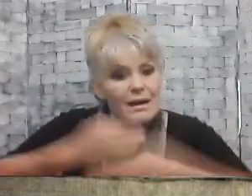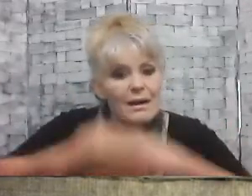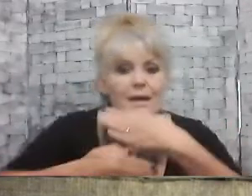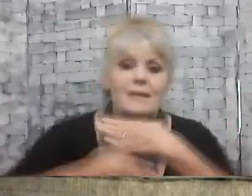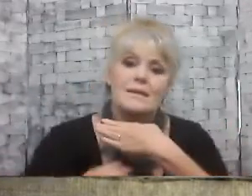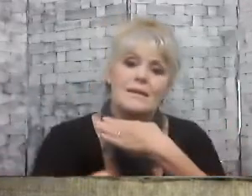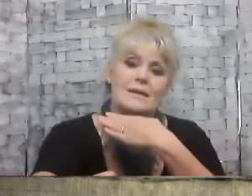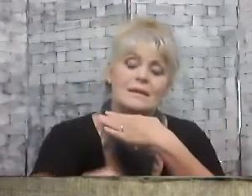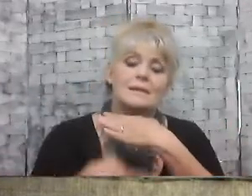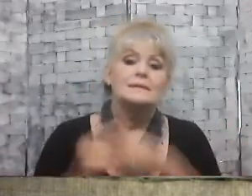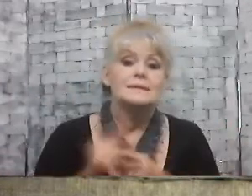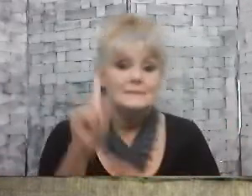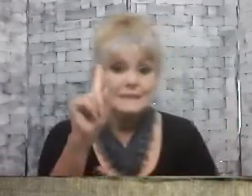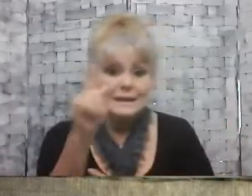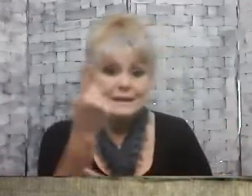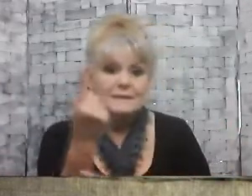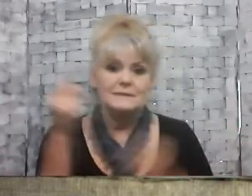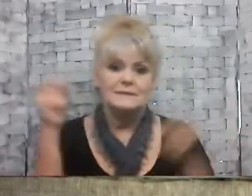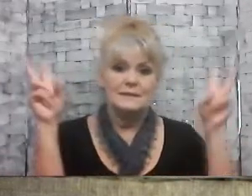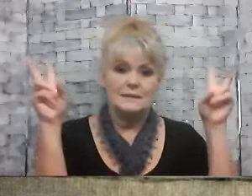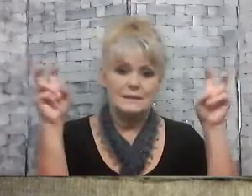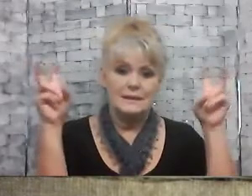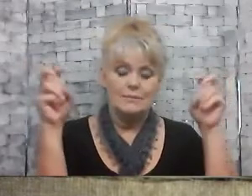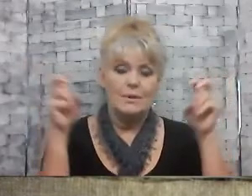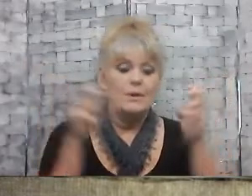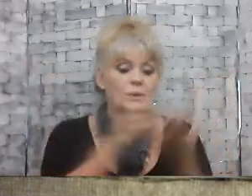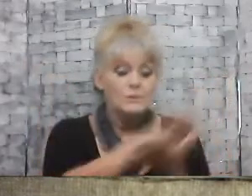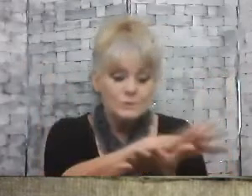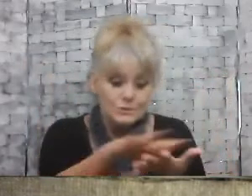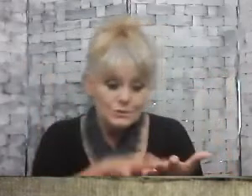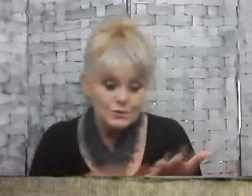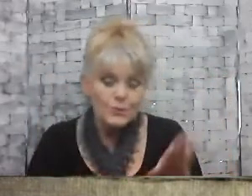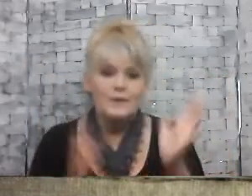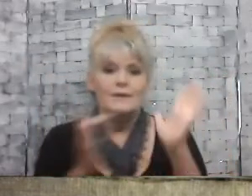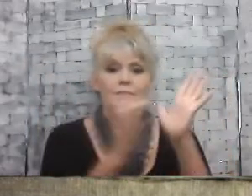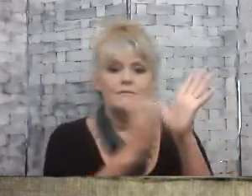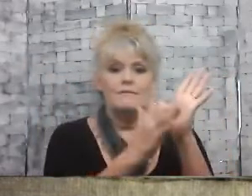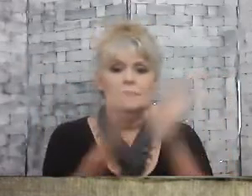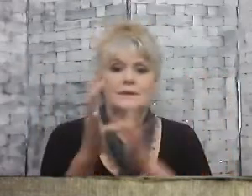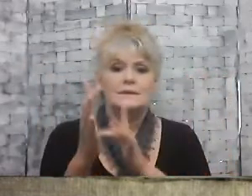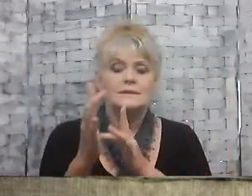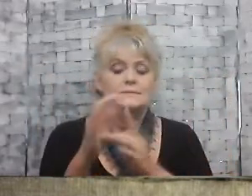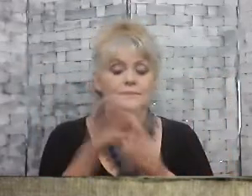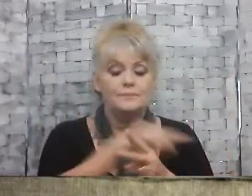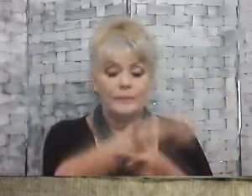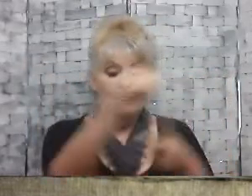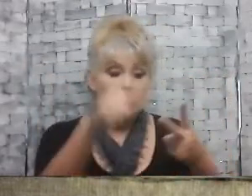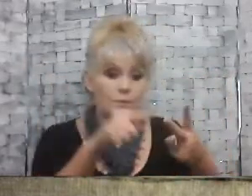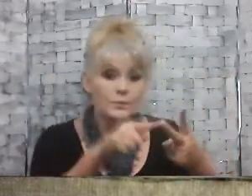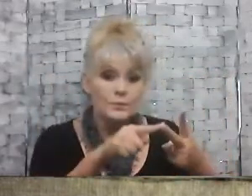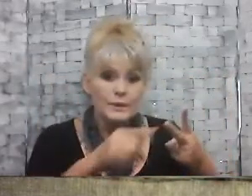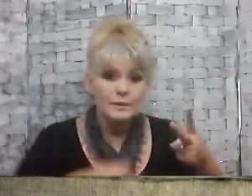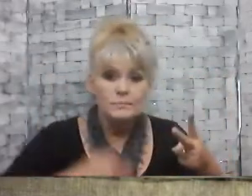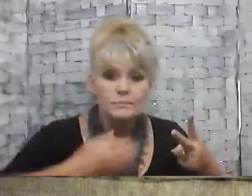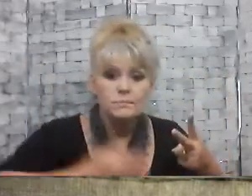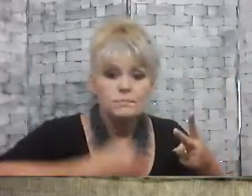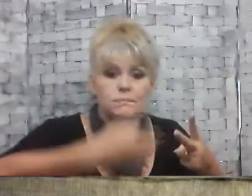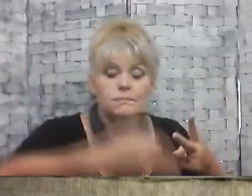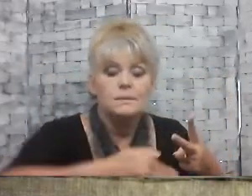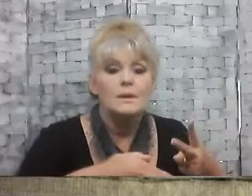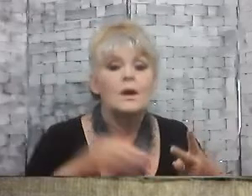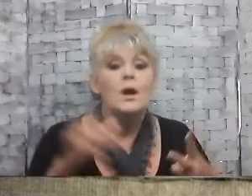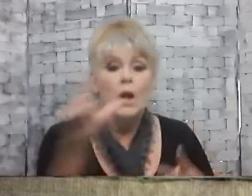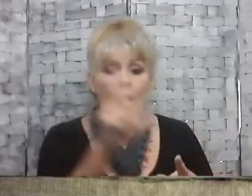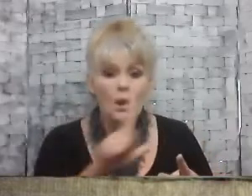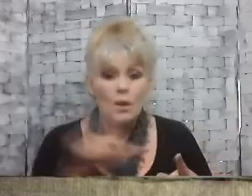hy daarmee aan. Dis die eerste tema, die story gaan oor Jesus. En net daarna lei Lukas die tweede tema